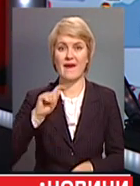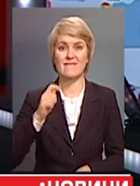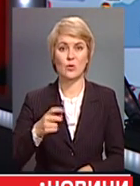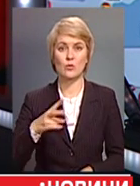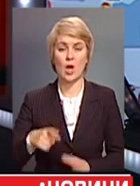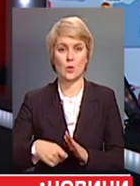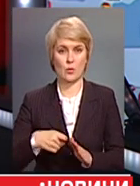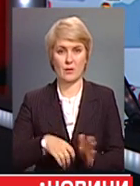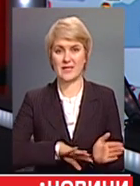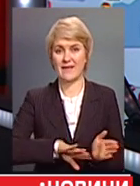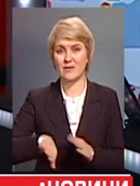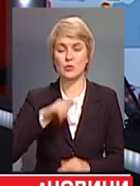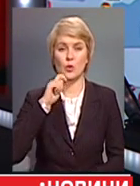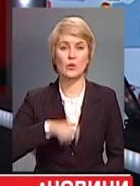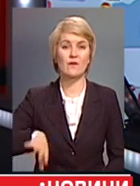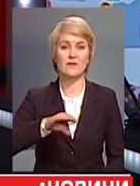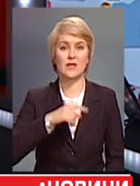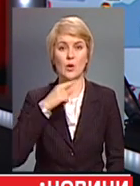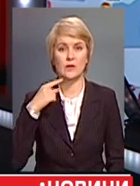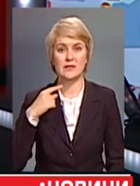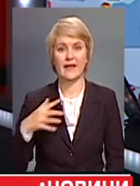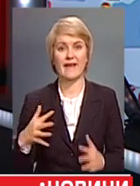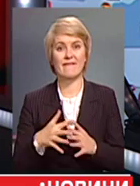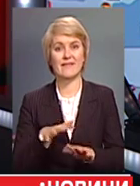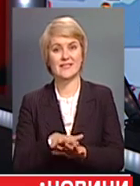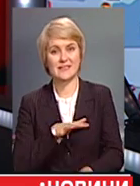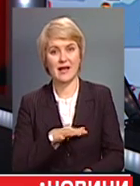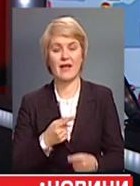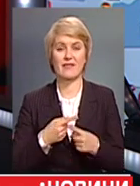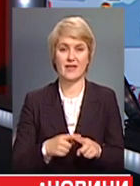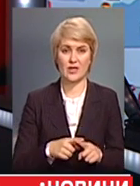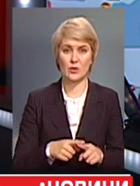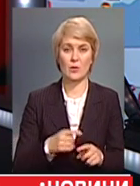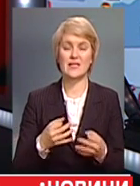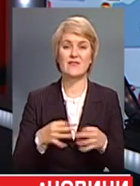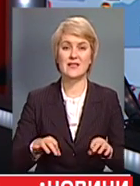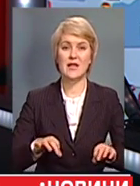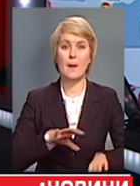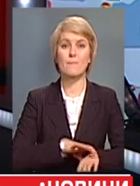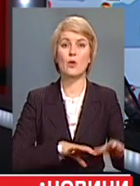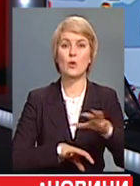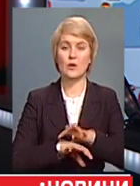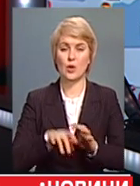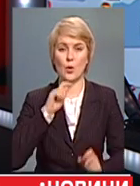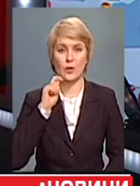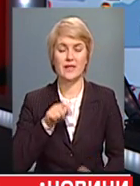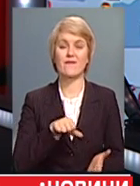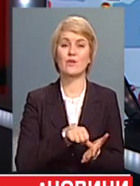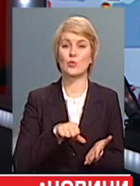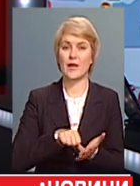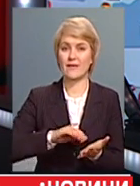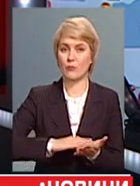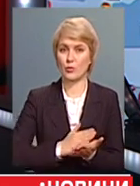території України всі російські війська і техніку, посилити спостережну місію ОБСЄ і звільнити полонених українців і фігурантів політичних справ.